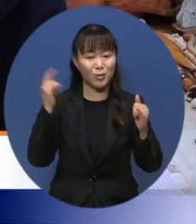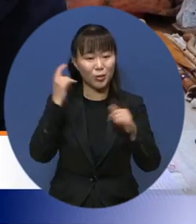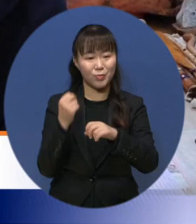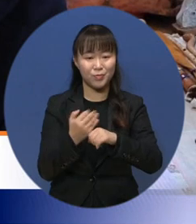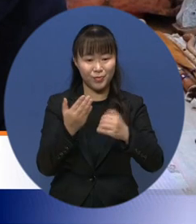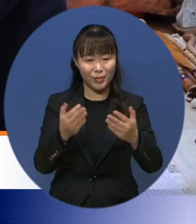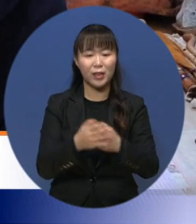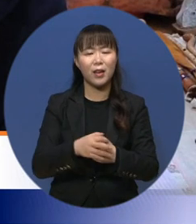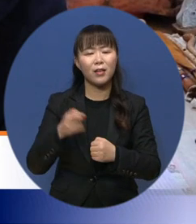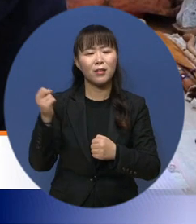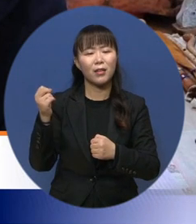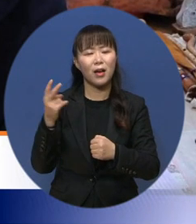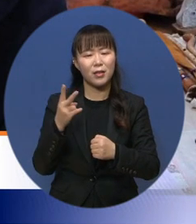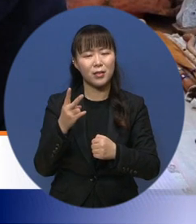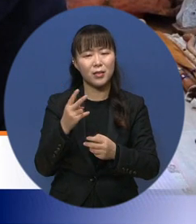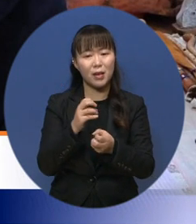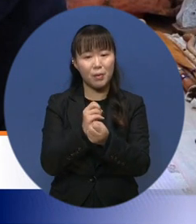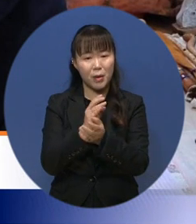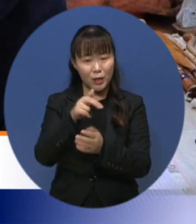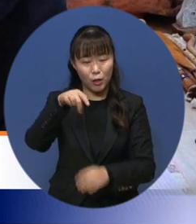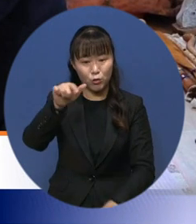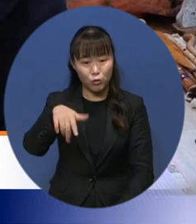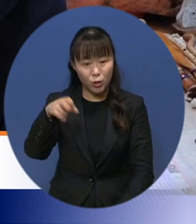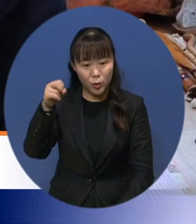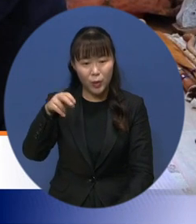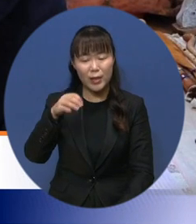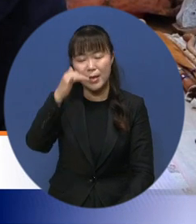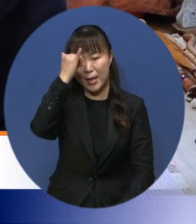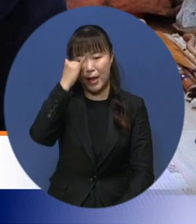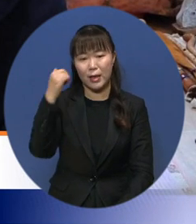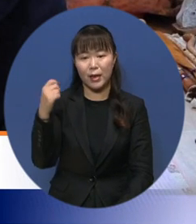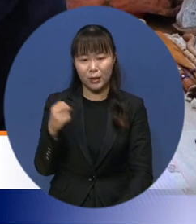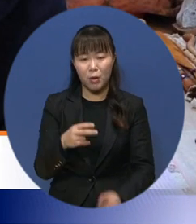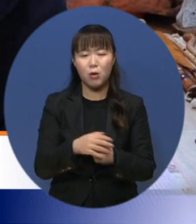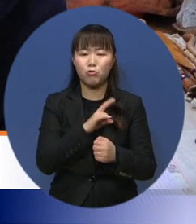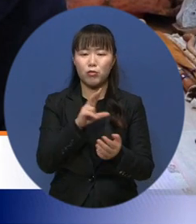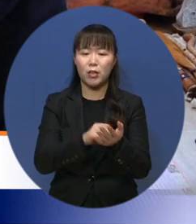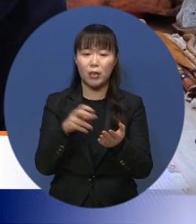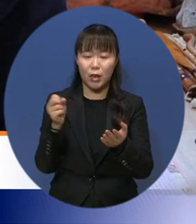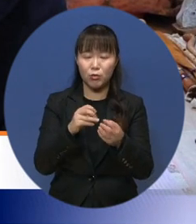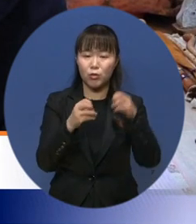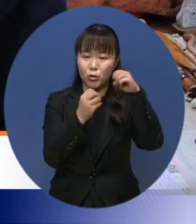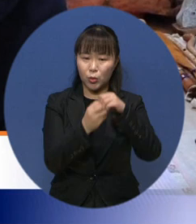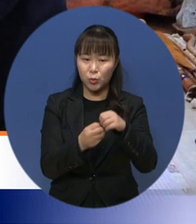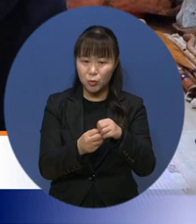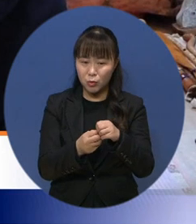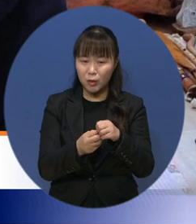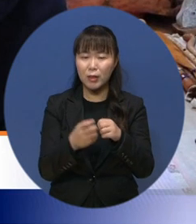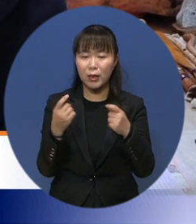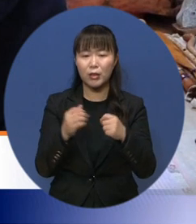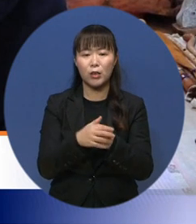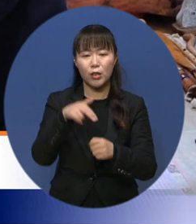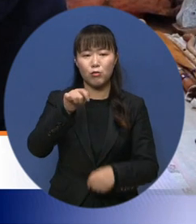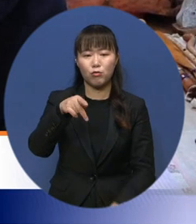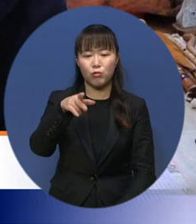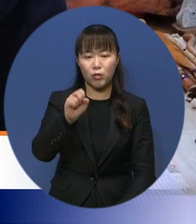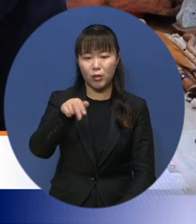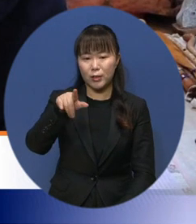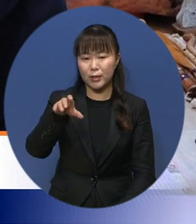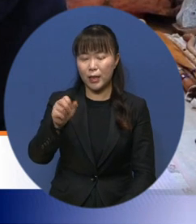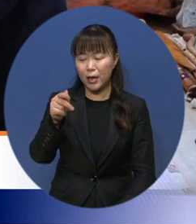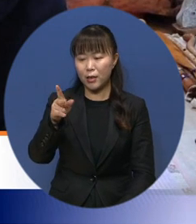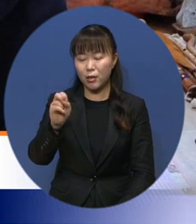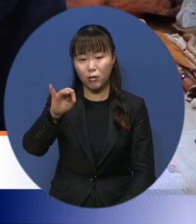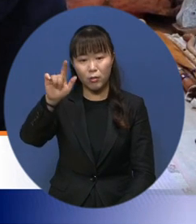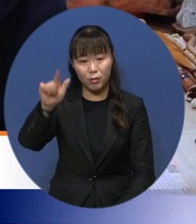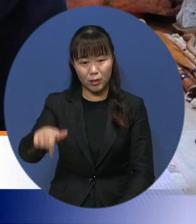다시 피어나는 죽과 예라는 주제로 전통공예를 현대적 감각으로 재해석한 주경 장형익 작가의